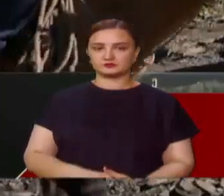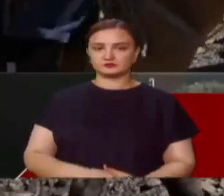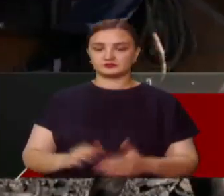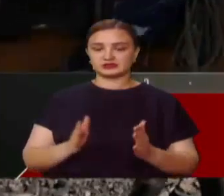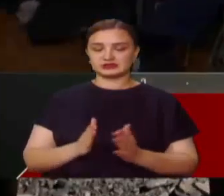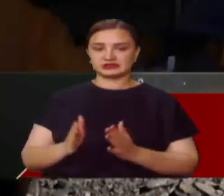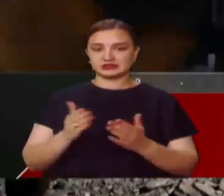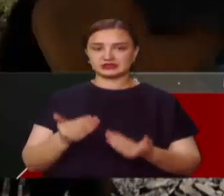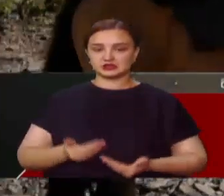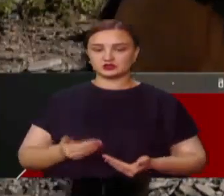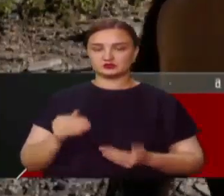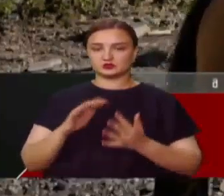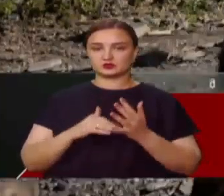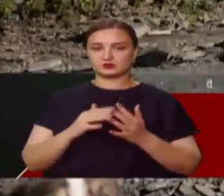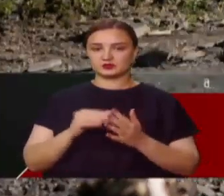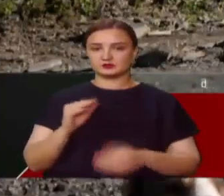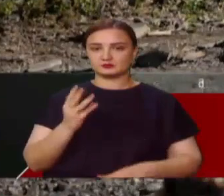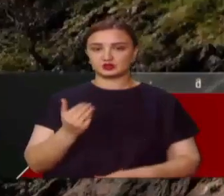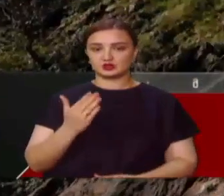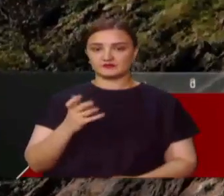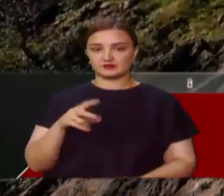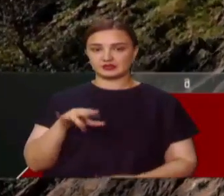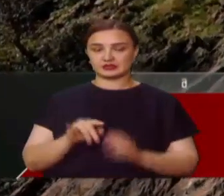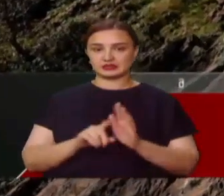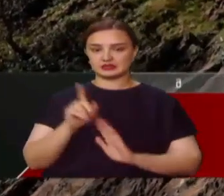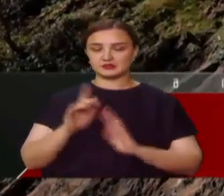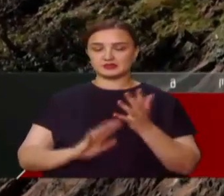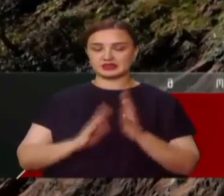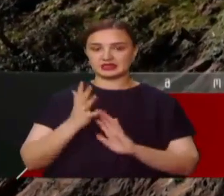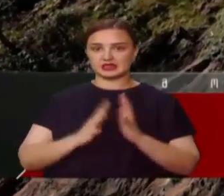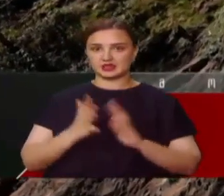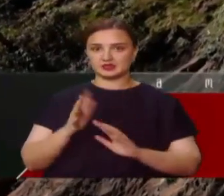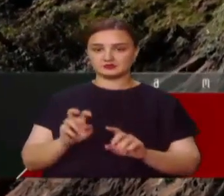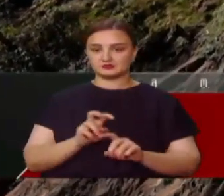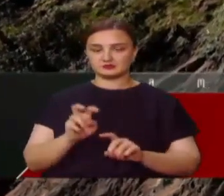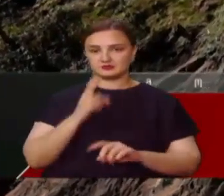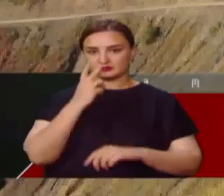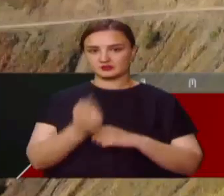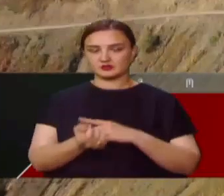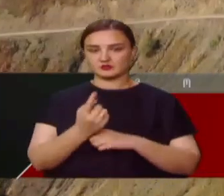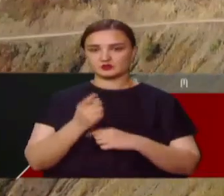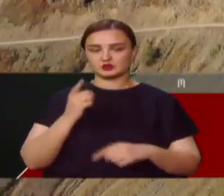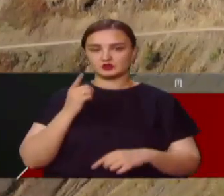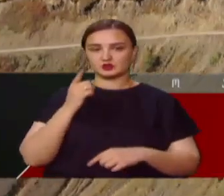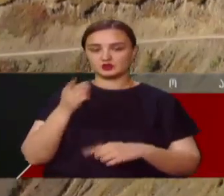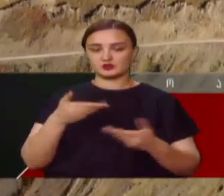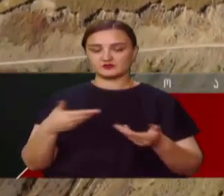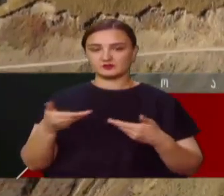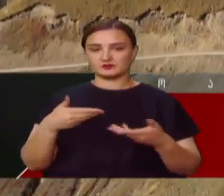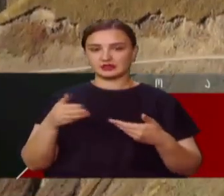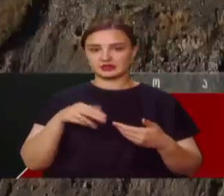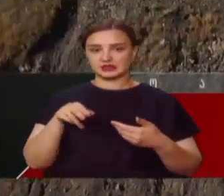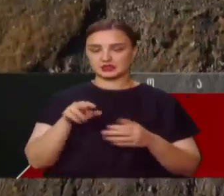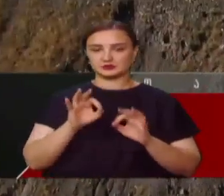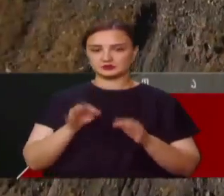გზა და თავგადასავალი სოფელ ფშაველიდან იწყება. როცა ტყიარ მონაკვეთსაც აივლით და აღმოაჩენთ, რომ რაც შორიდან საცალფეხო ბილიკად